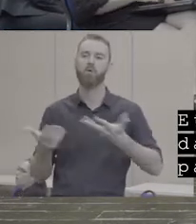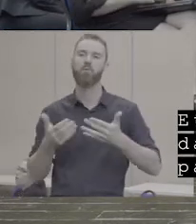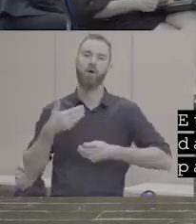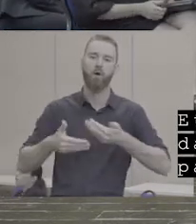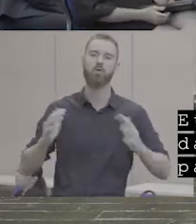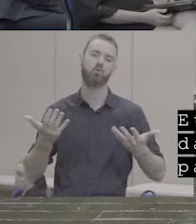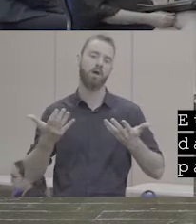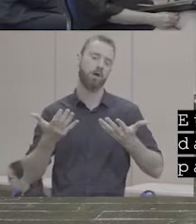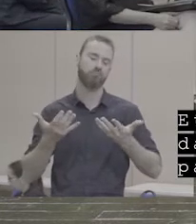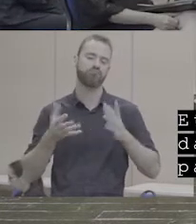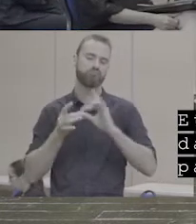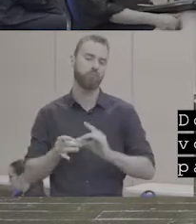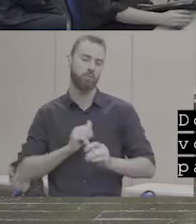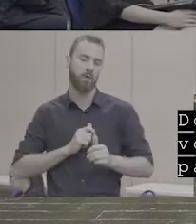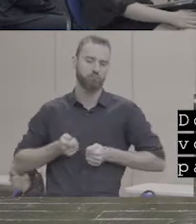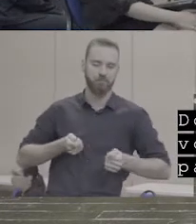prendre la parole et tout ça.